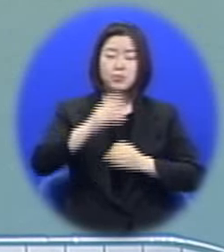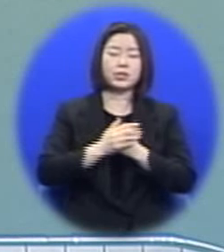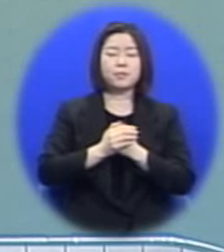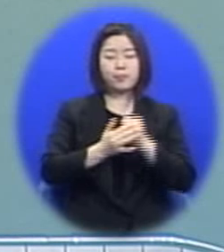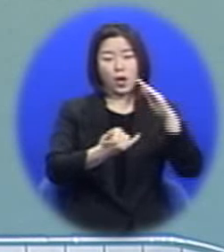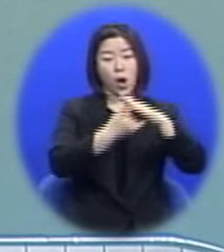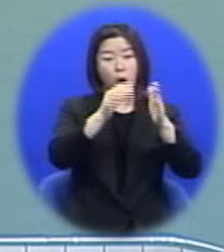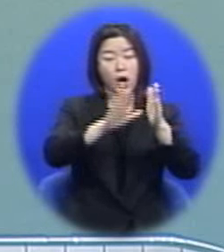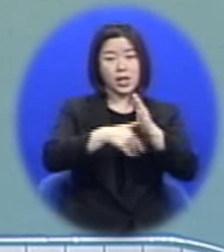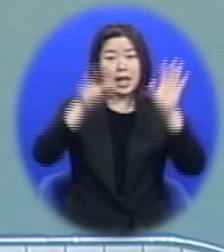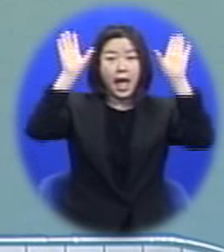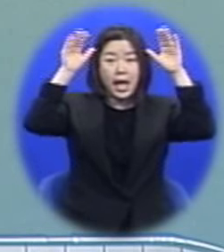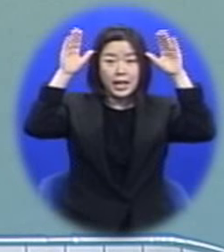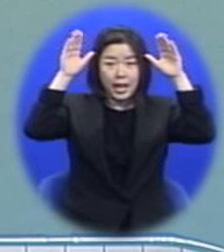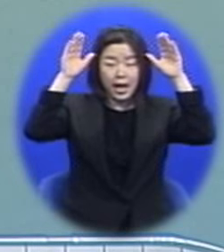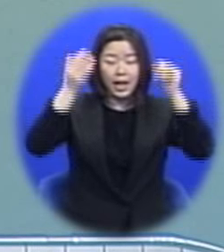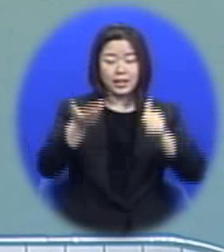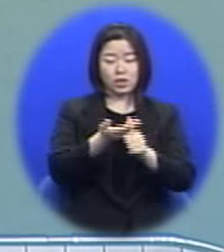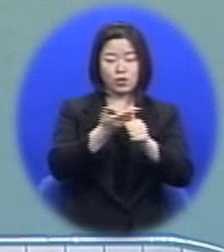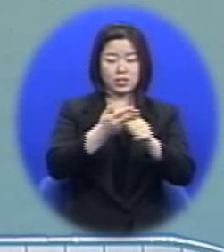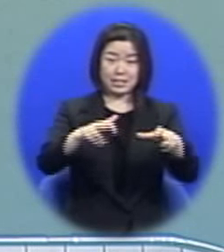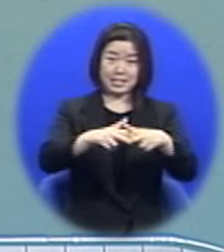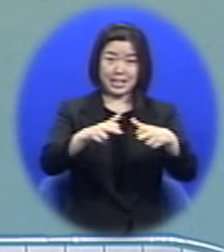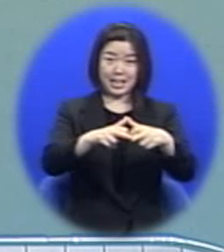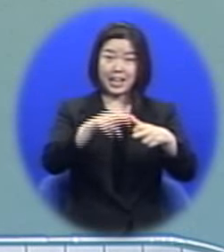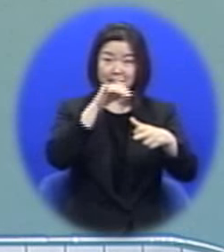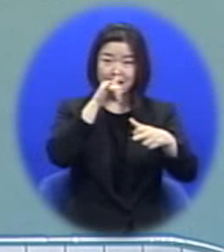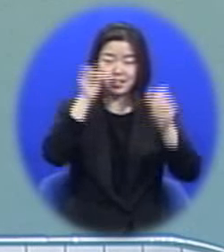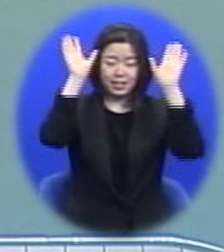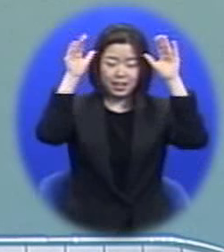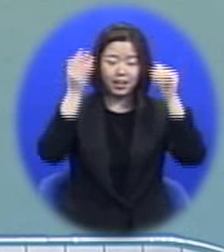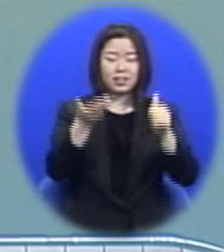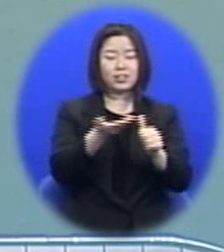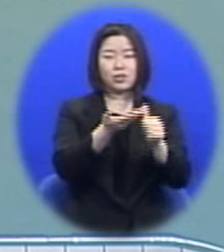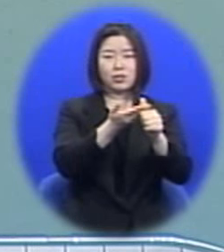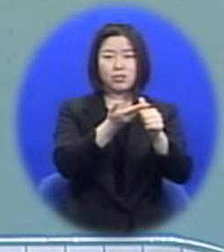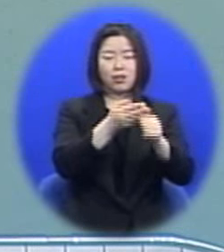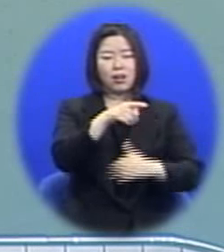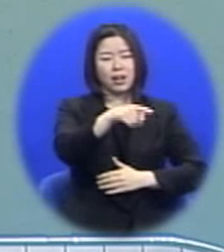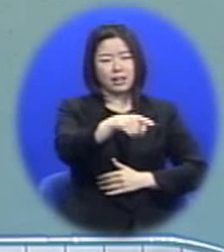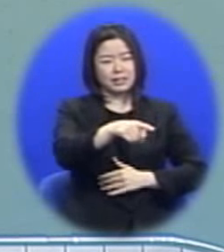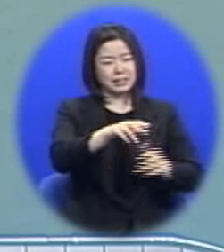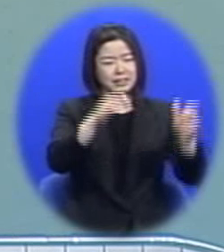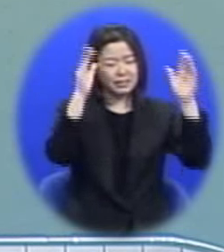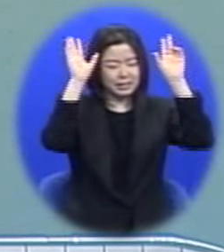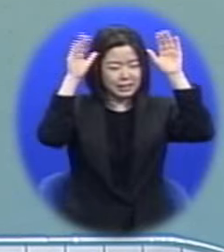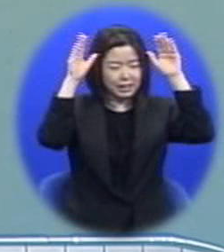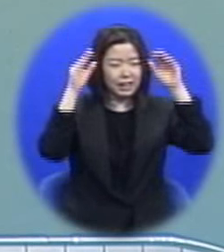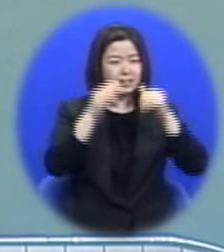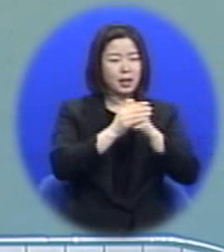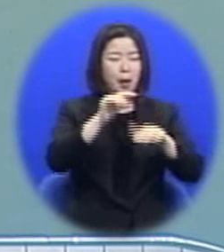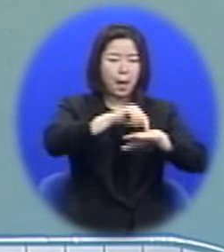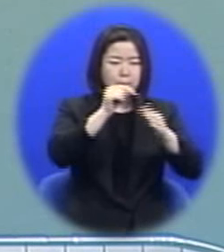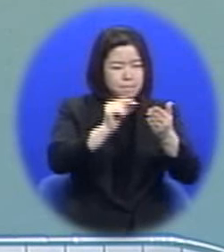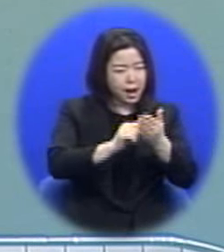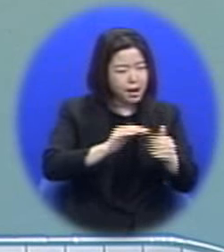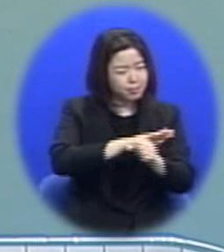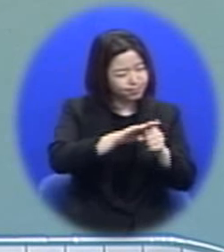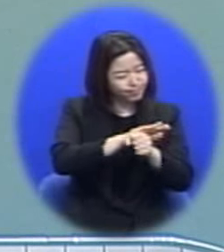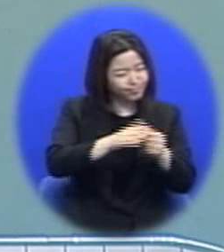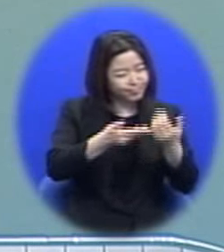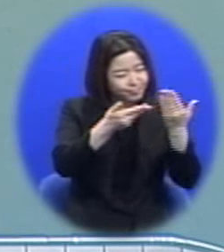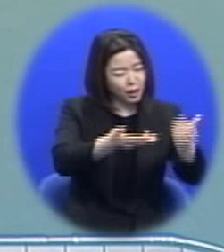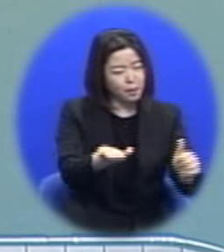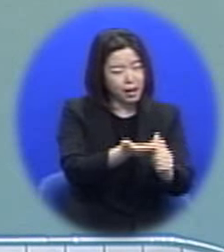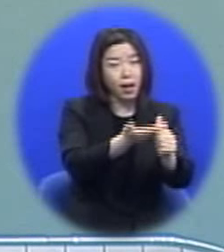길렀는데 장애견입니다. 그 개에게 마음을 쏟고 정말 사랑하면서 개를 길렀는데 어느 날